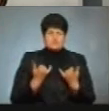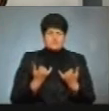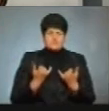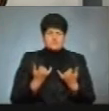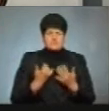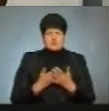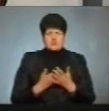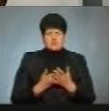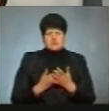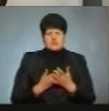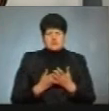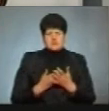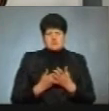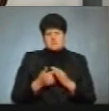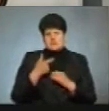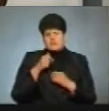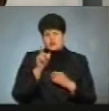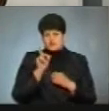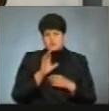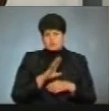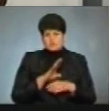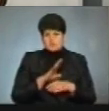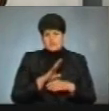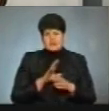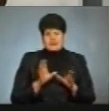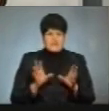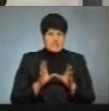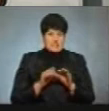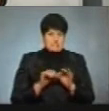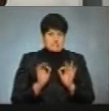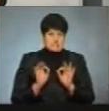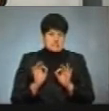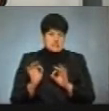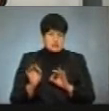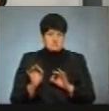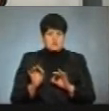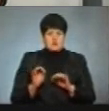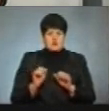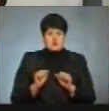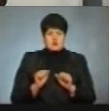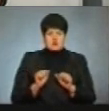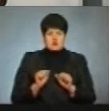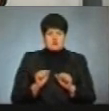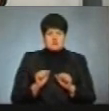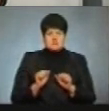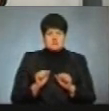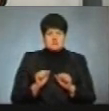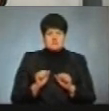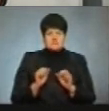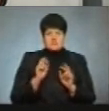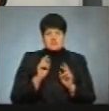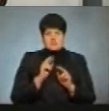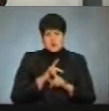сьогодні, наприклад, вони, чи після вчора вони були, корпуса були цілі, а